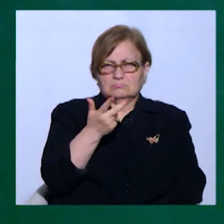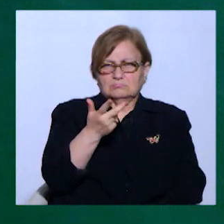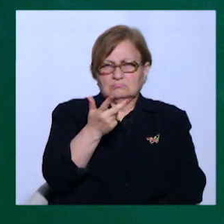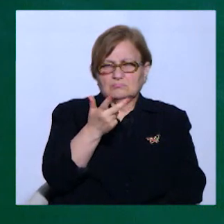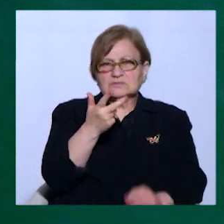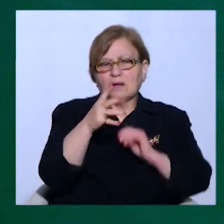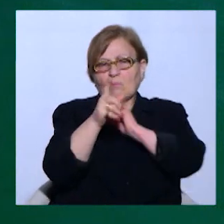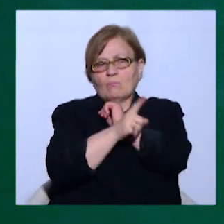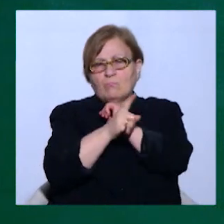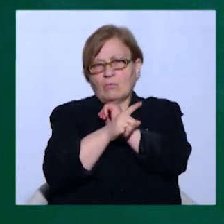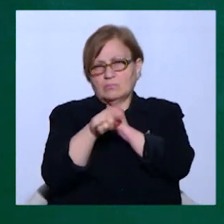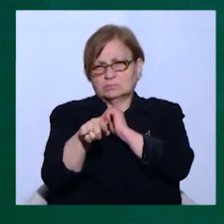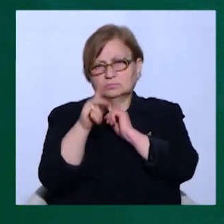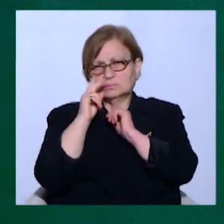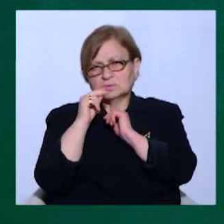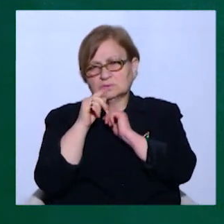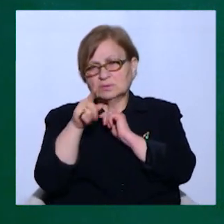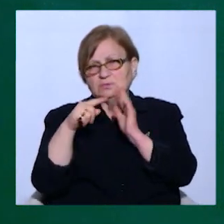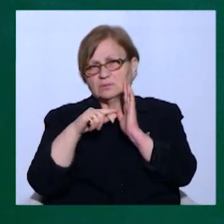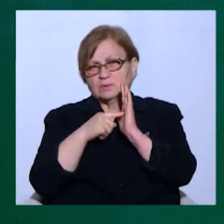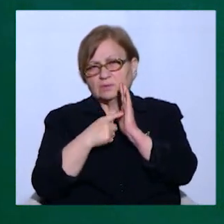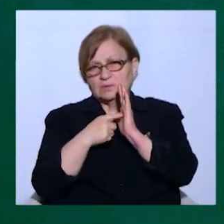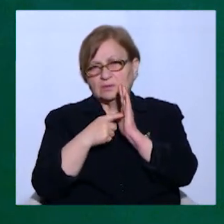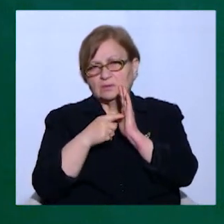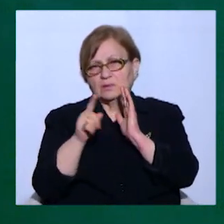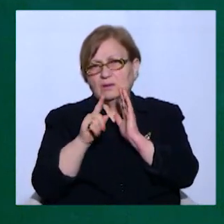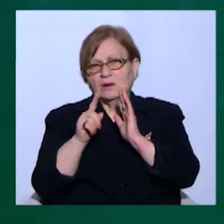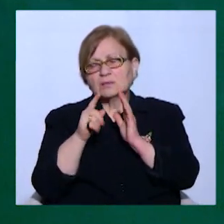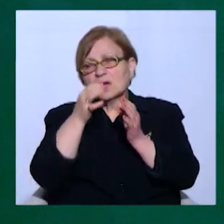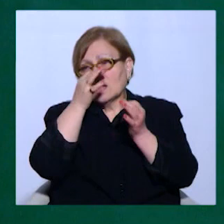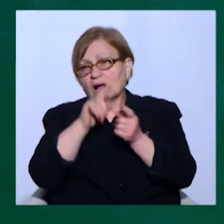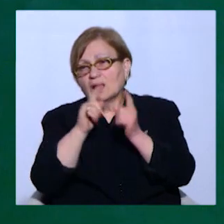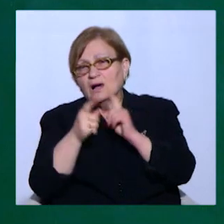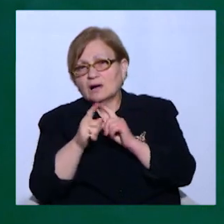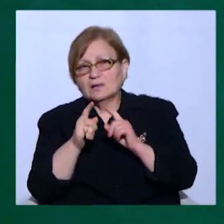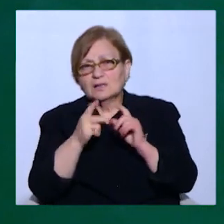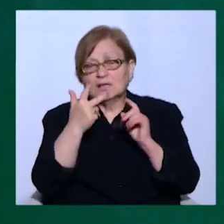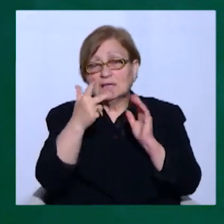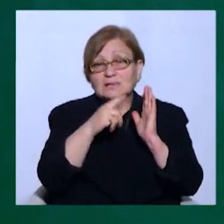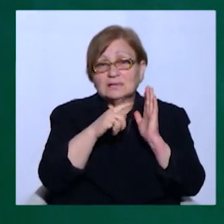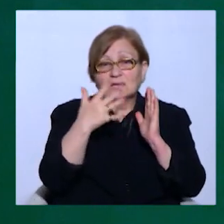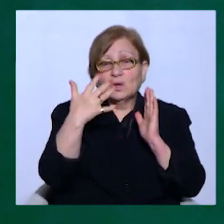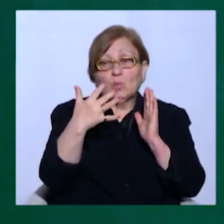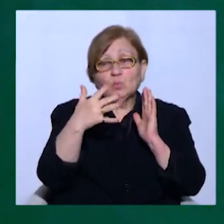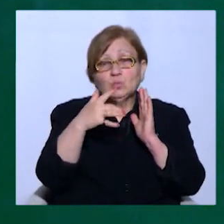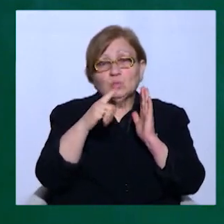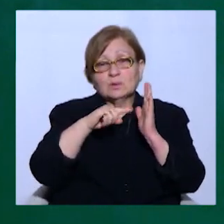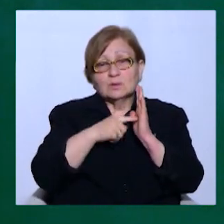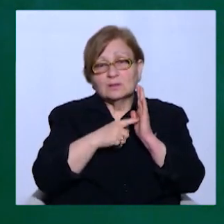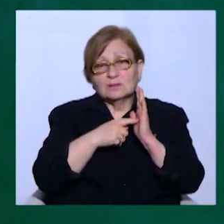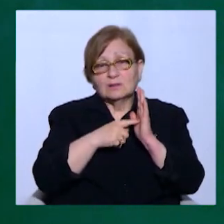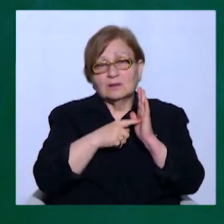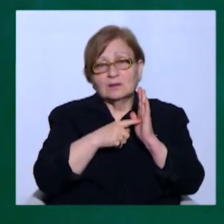3-იანით დამთავრებული რიცხვის ნამრავლი, სხვა რიცხვის რა ციფრით დამთავრდება. ვიცი რომ 3-იანით 5-იანზე რო ვამრავლებ,